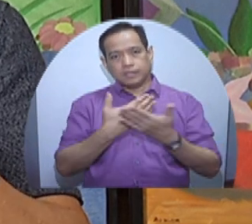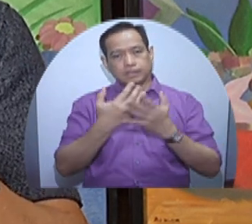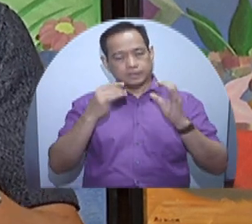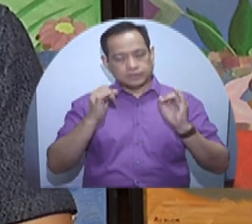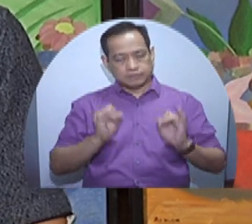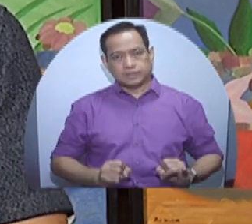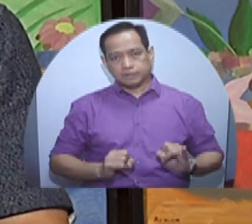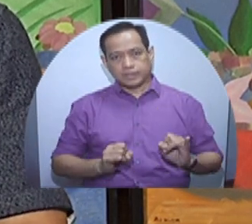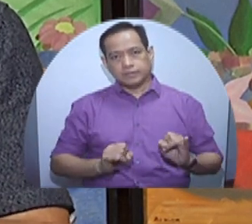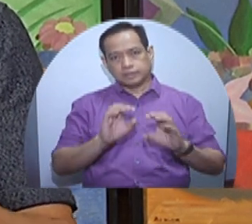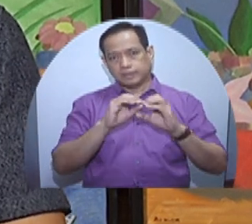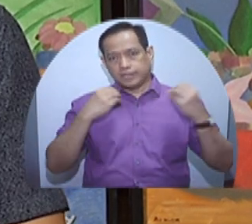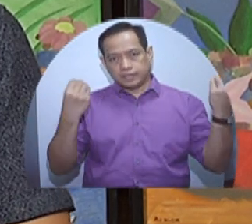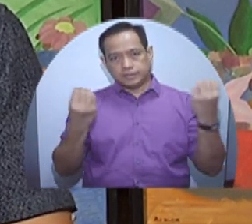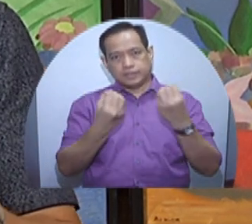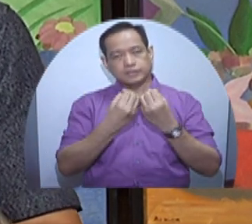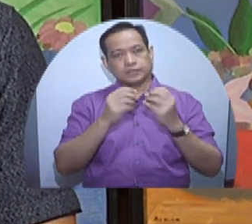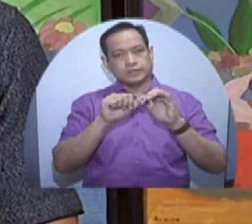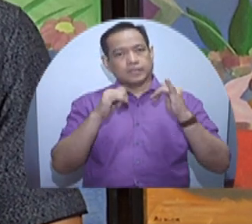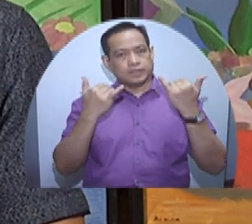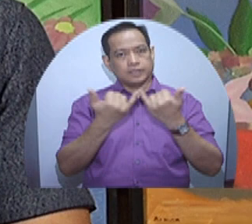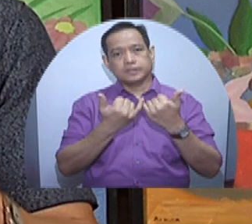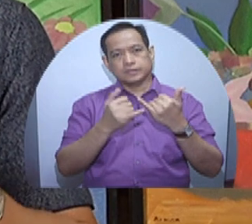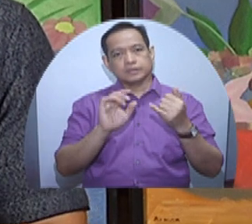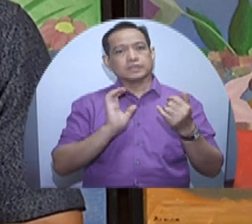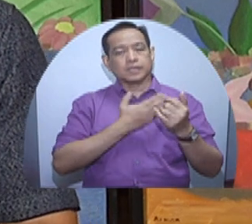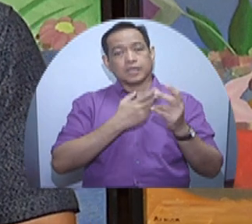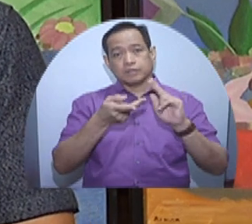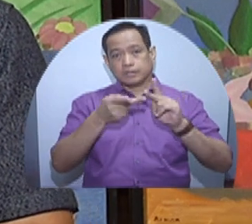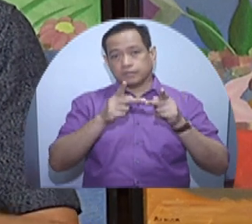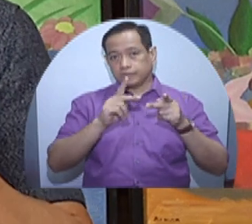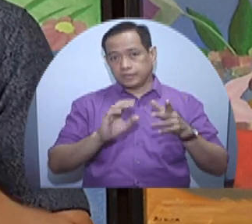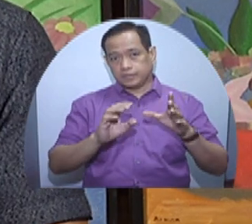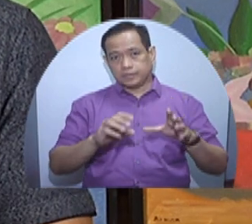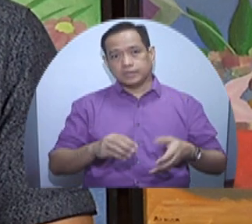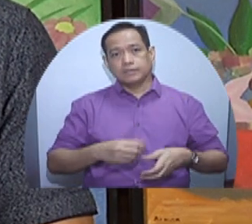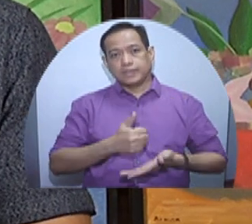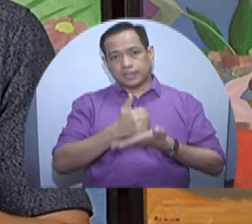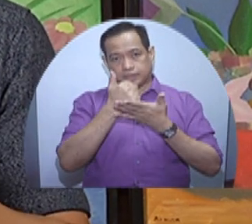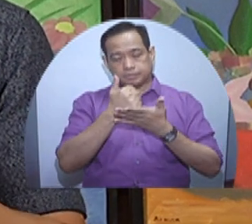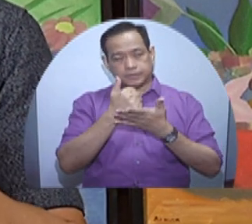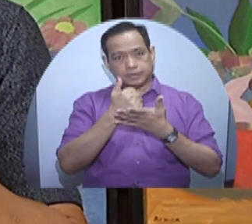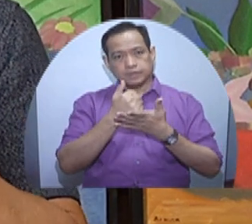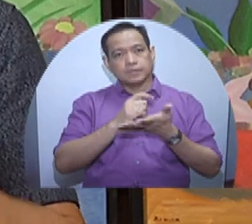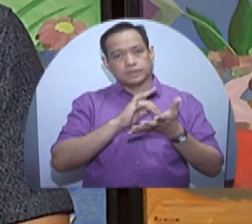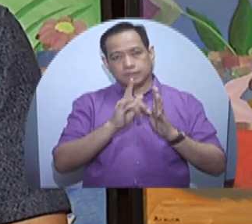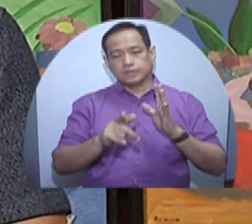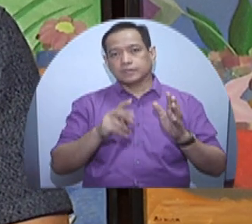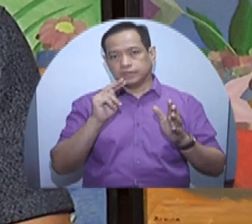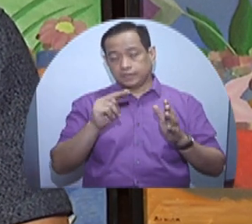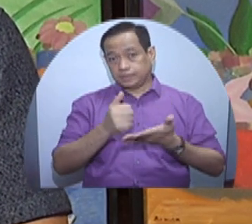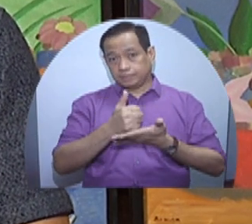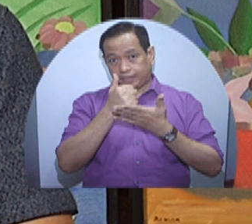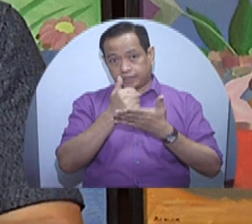lahat ng mga individual, organisasyon, ahensya na katuwang natin sa pagtulong sa mga lubos